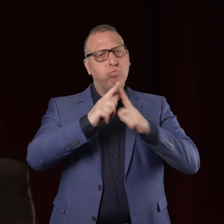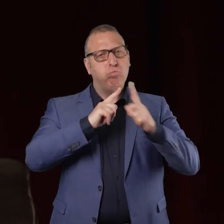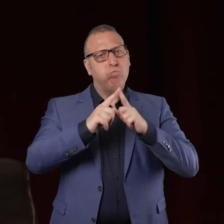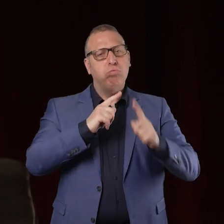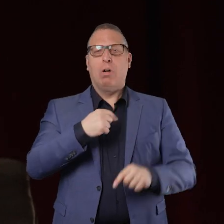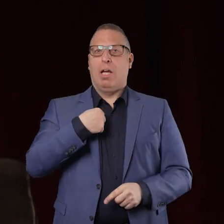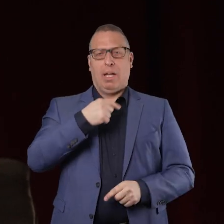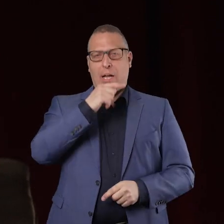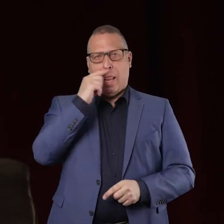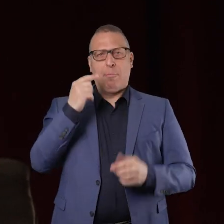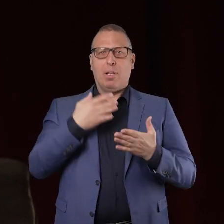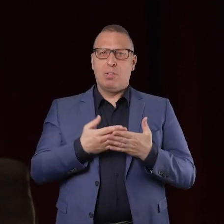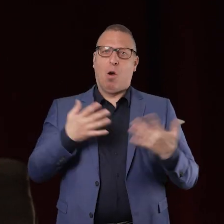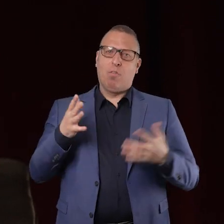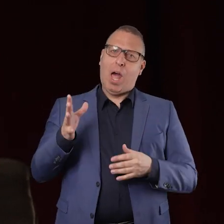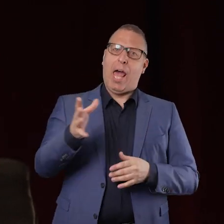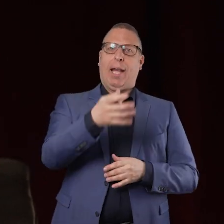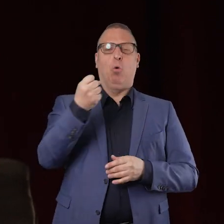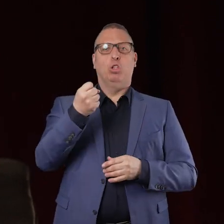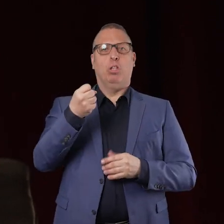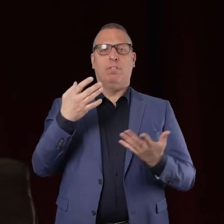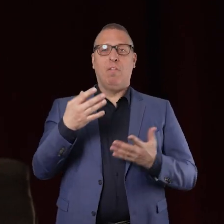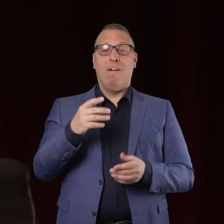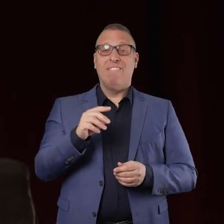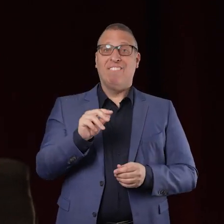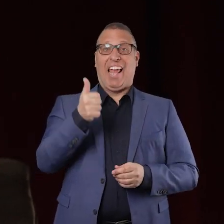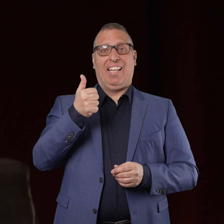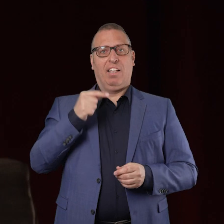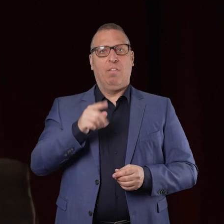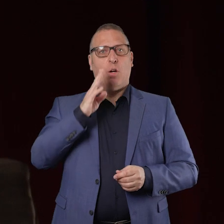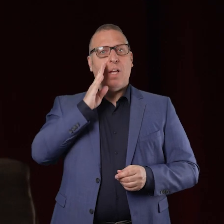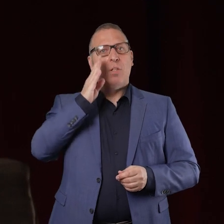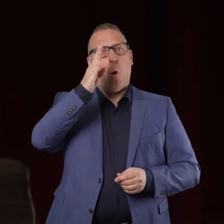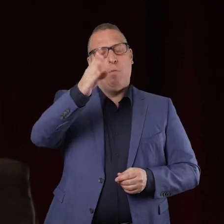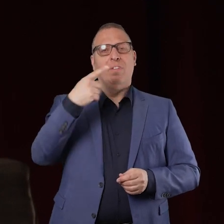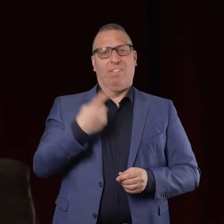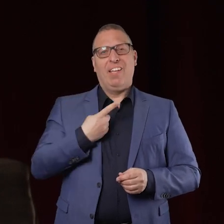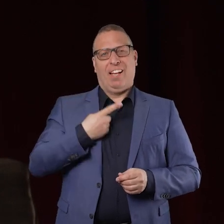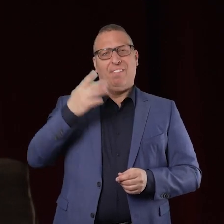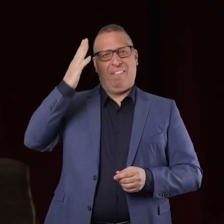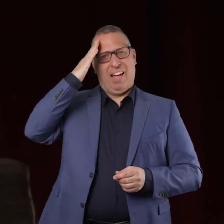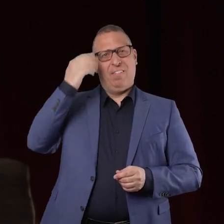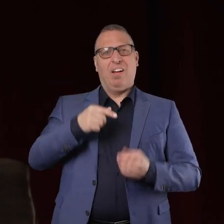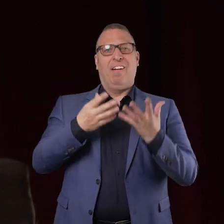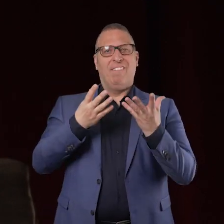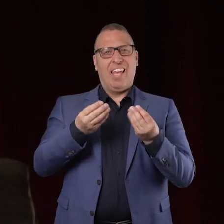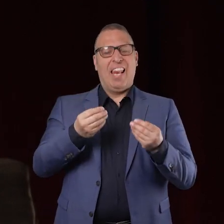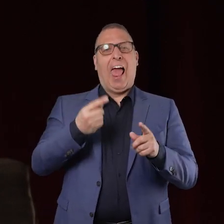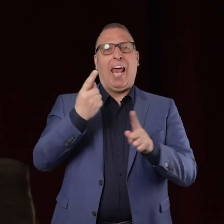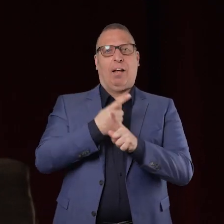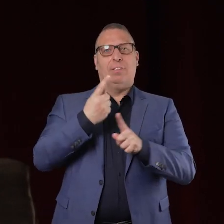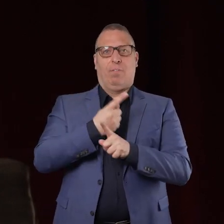zu können. Und ich glaube, das ist eigentlich die Errungenschaft, die auch wichtig ist für die Zukunft. Wir wissen alle, dass wir mit